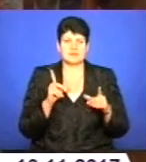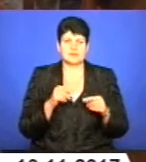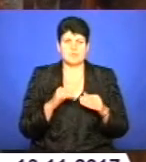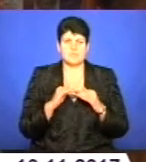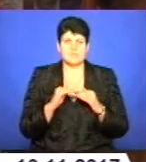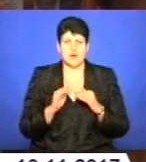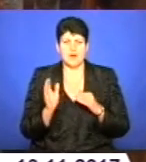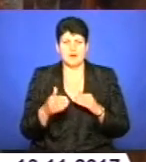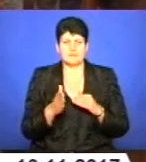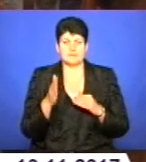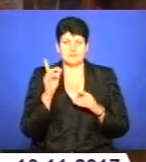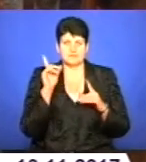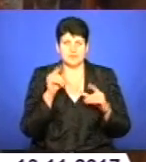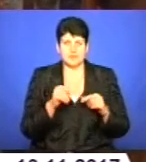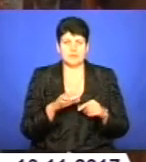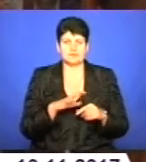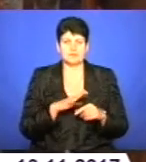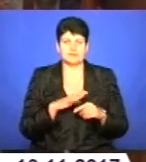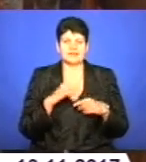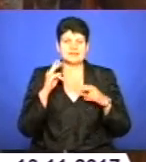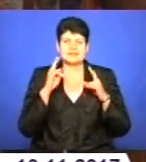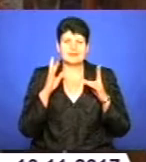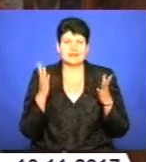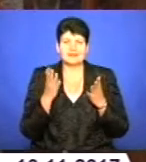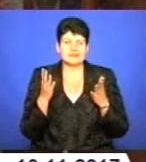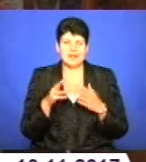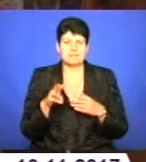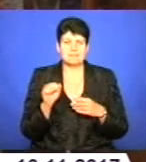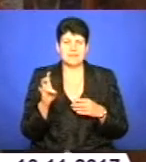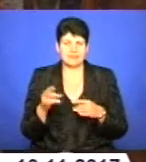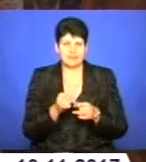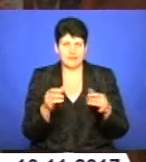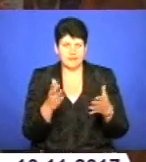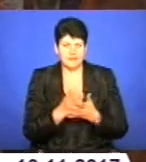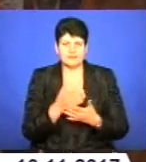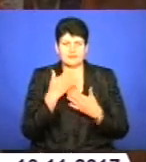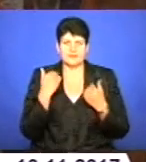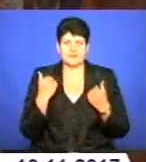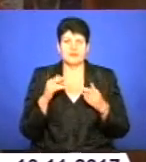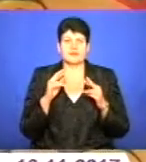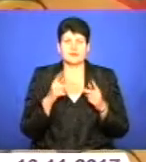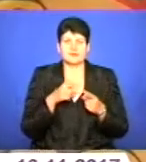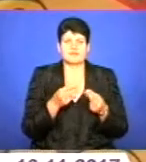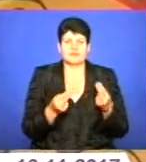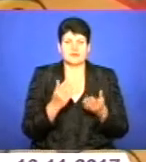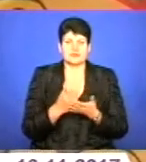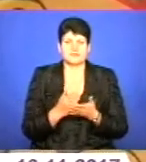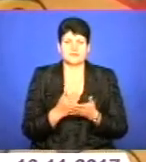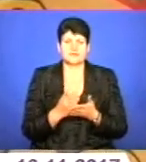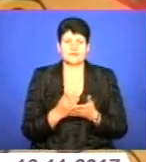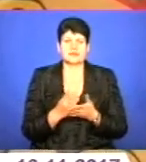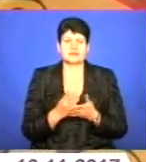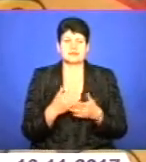полями, часом замінованими. Ми не знали, де заміноване, де не заміноване, як там в грі є. Сценарій